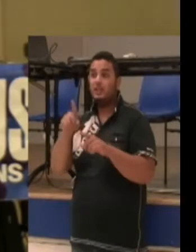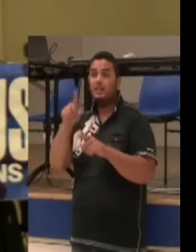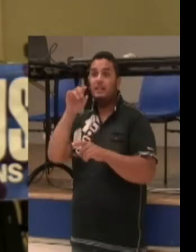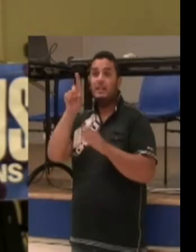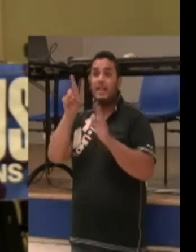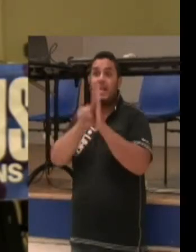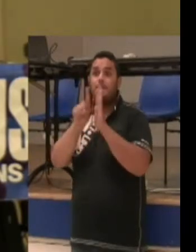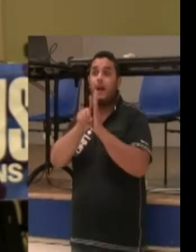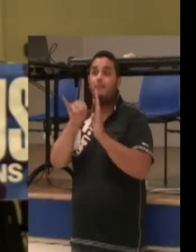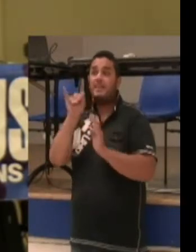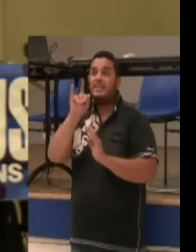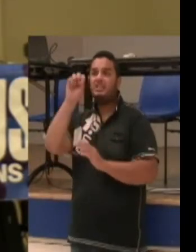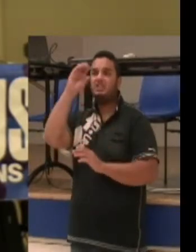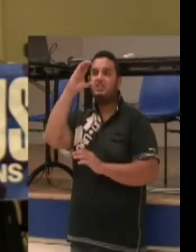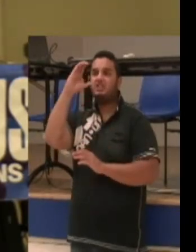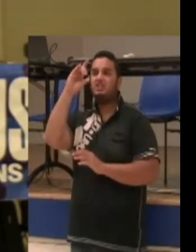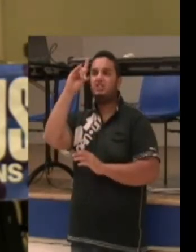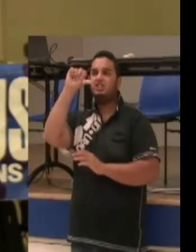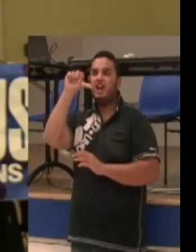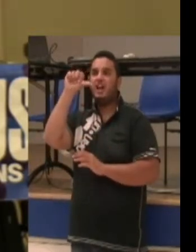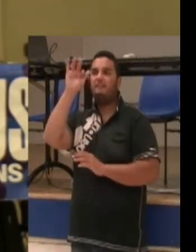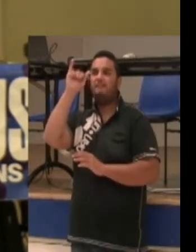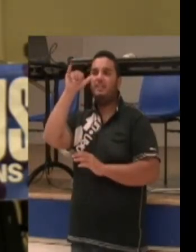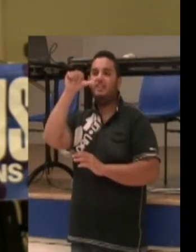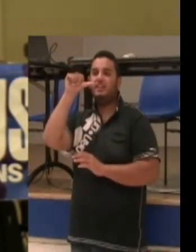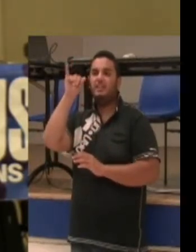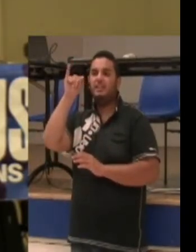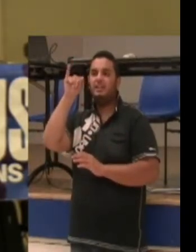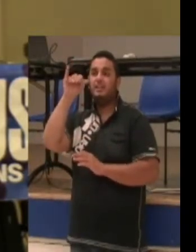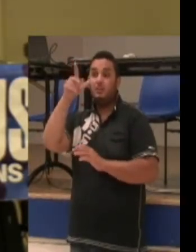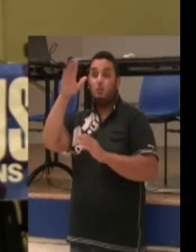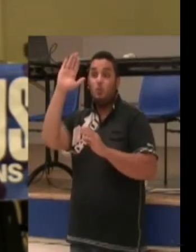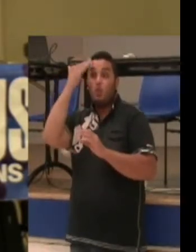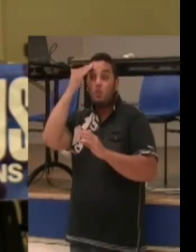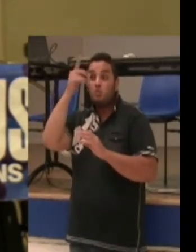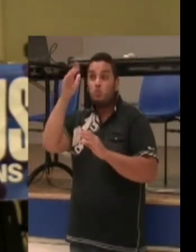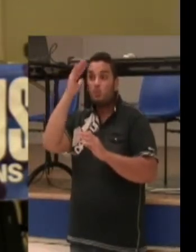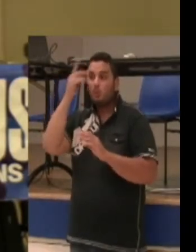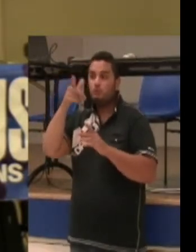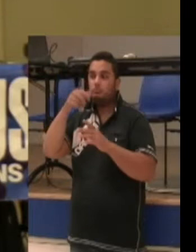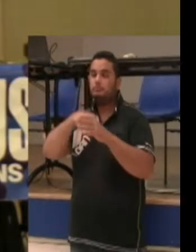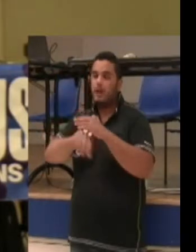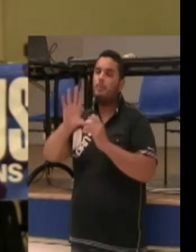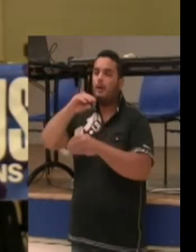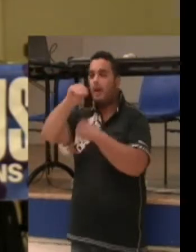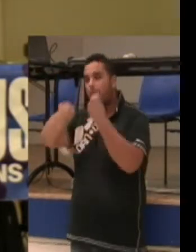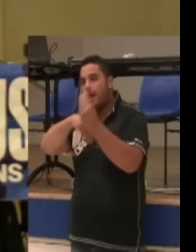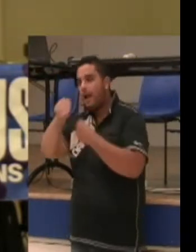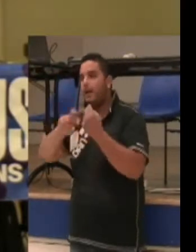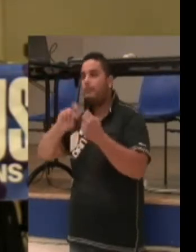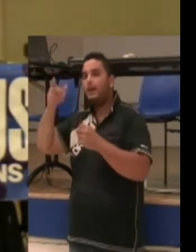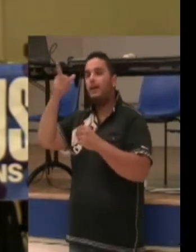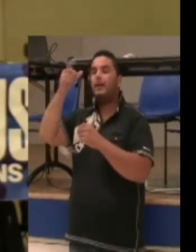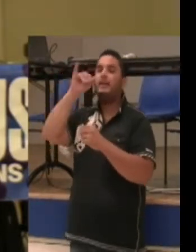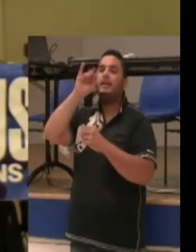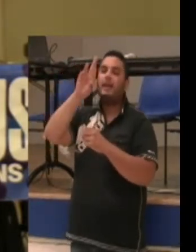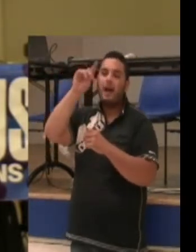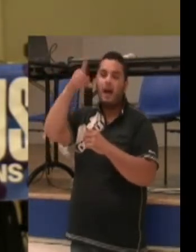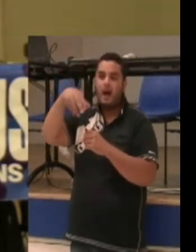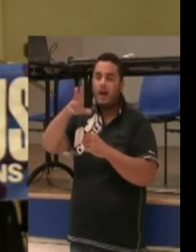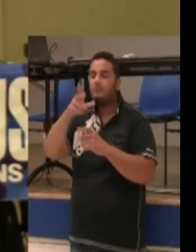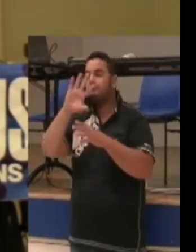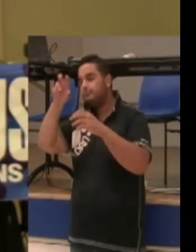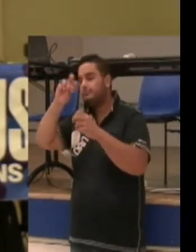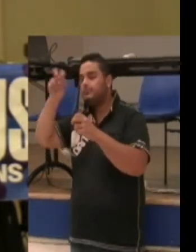Il est né à Gaza, il a grandi à Gaza, ensuite il est allé à la Mecque. Et il a passé une partie de son enfance à la Mecque, l'Irak